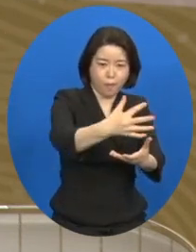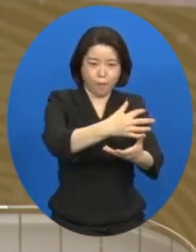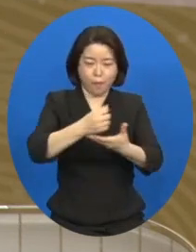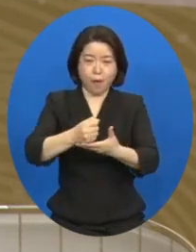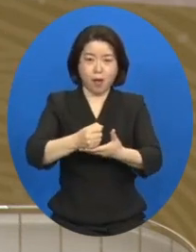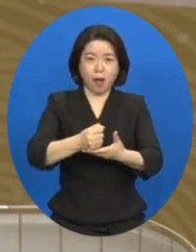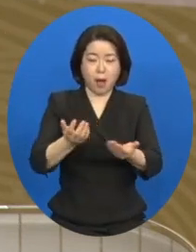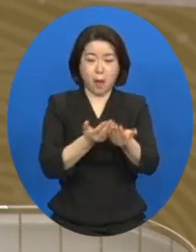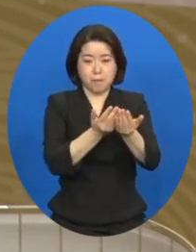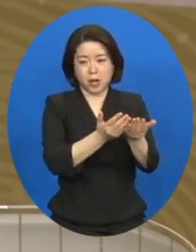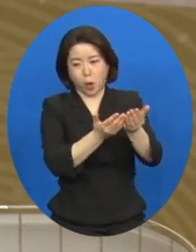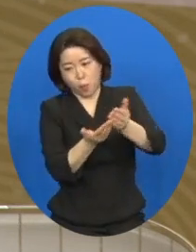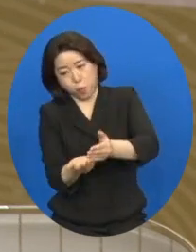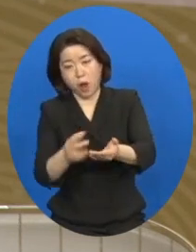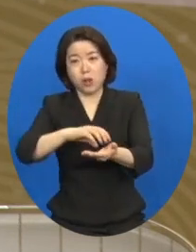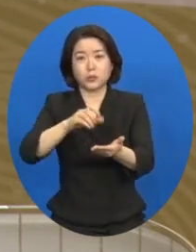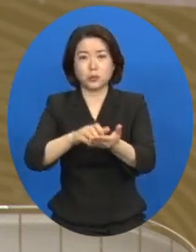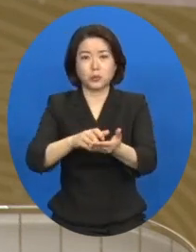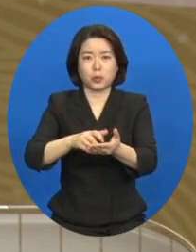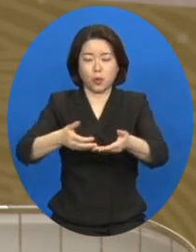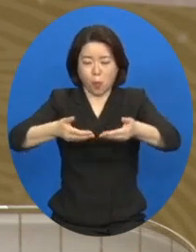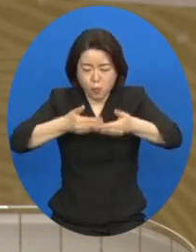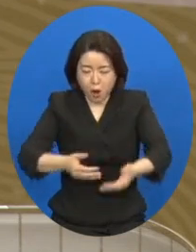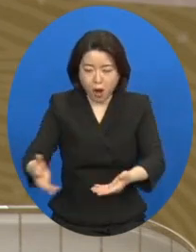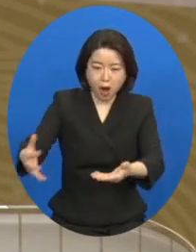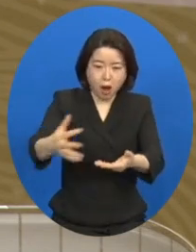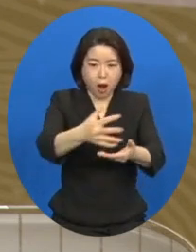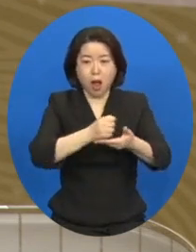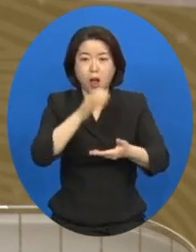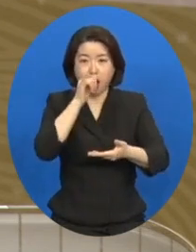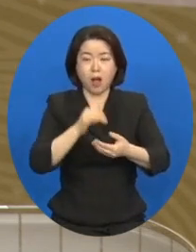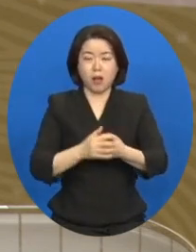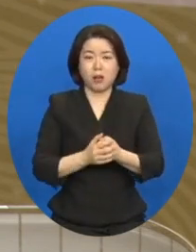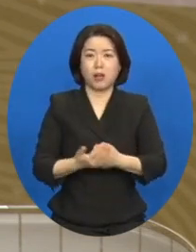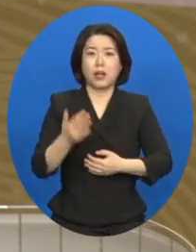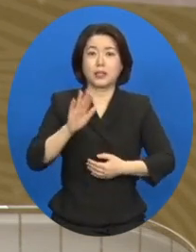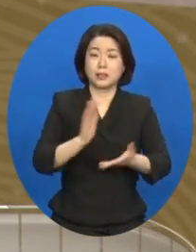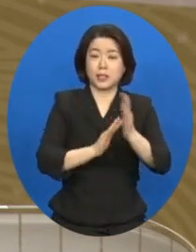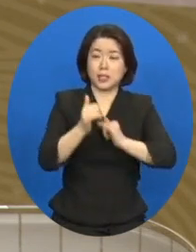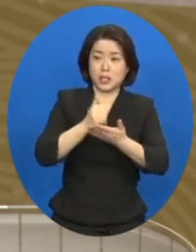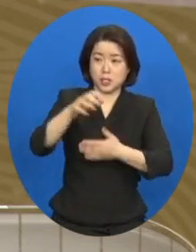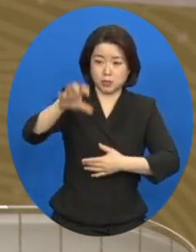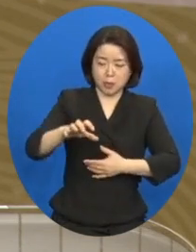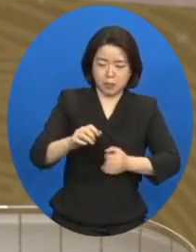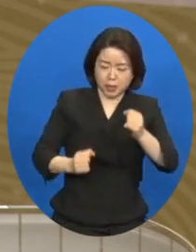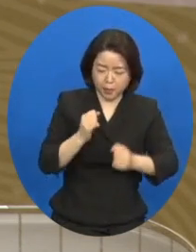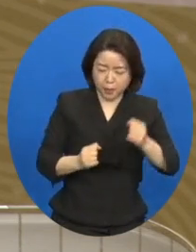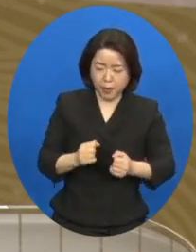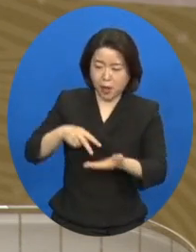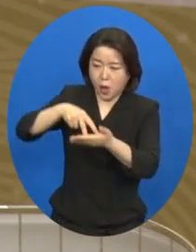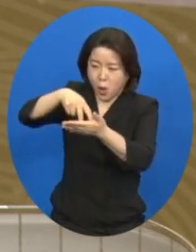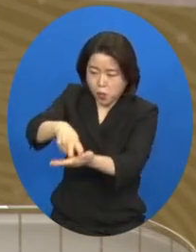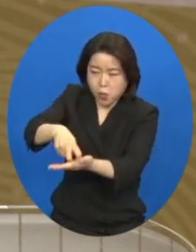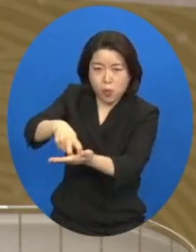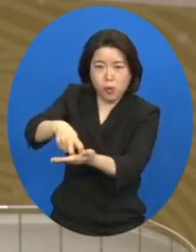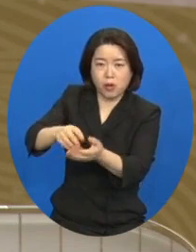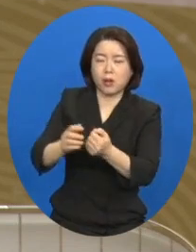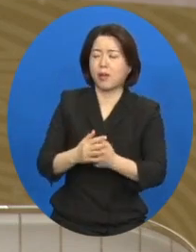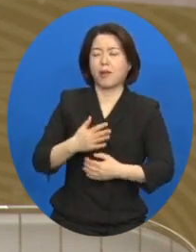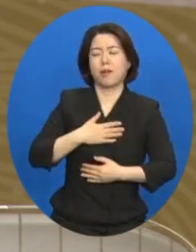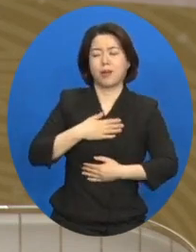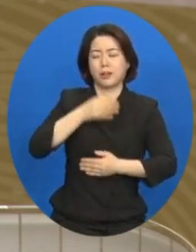배가 가라앉을 정도로. 그런데 그는 예수님 앞에 달려가서 무릎을 꿇고